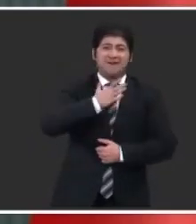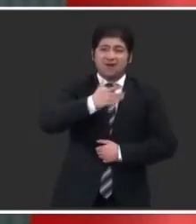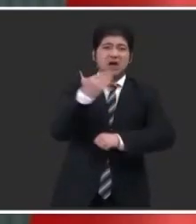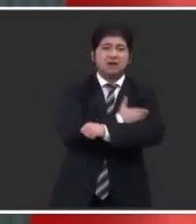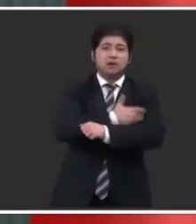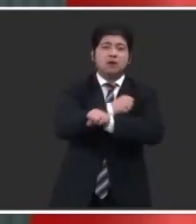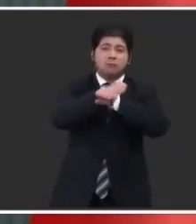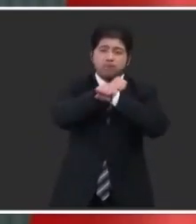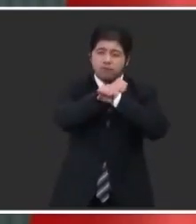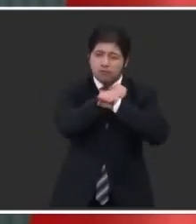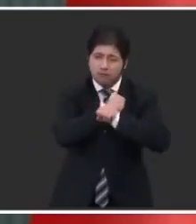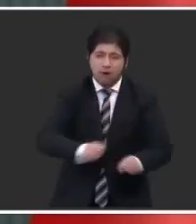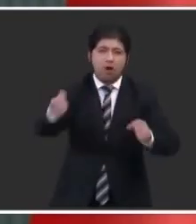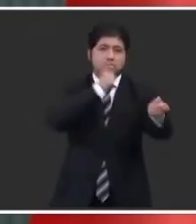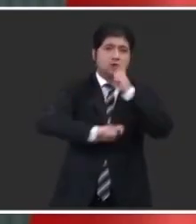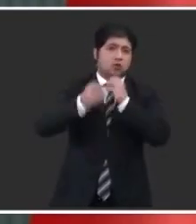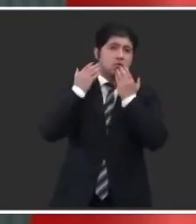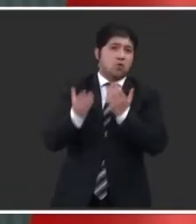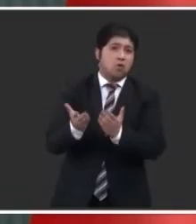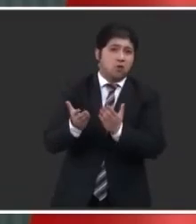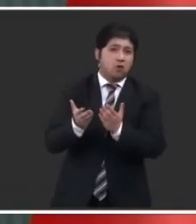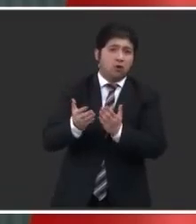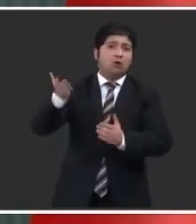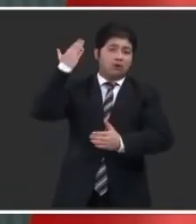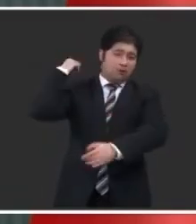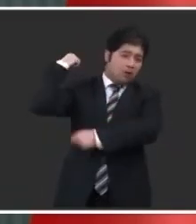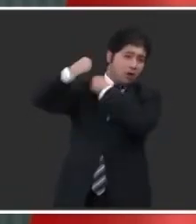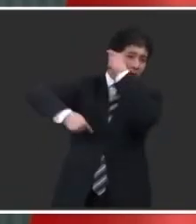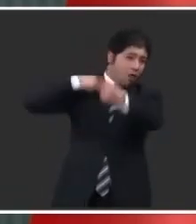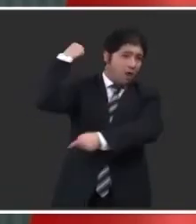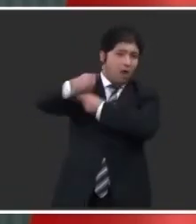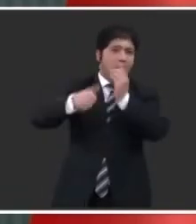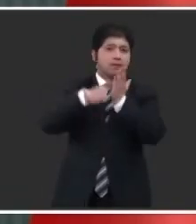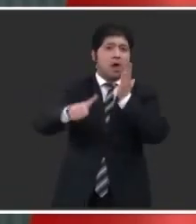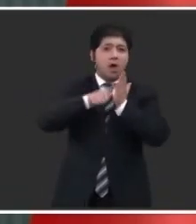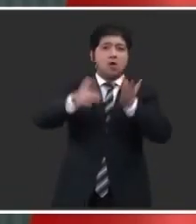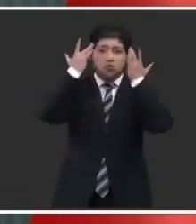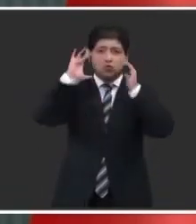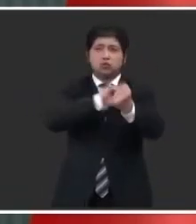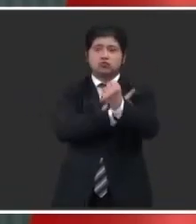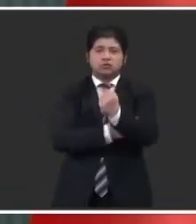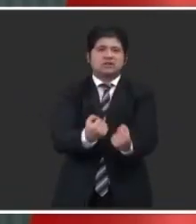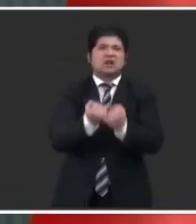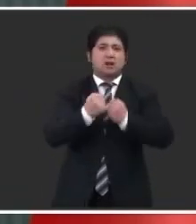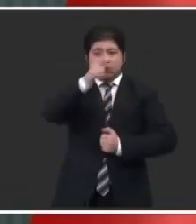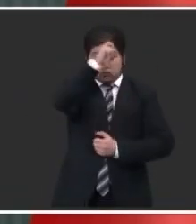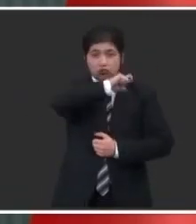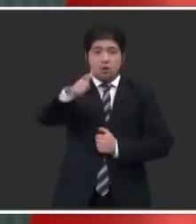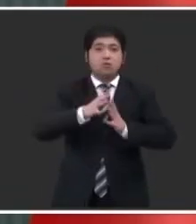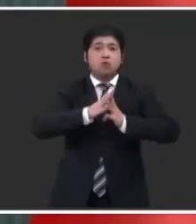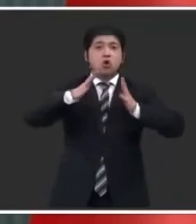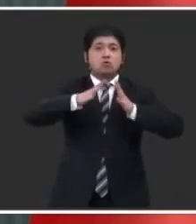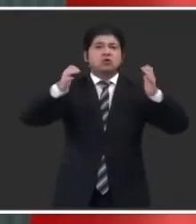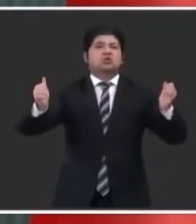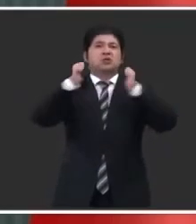mahrum kalmıştır medeniyetinden tarihinden kültüründen güç alarak ülkeyi büyütmek